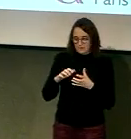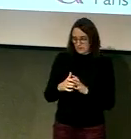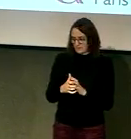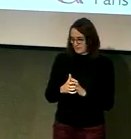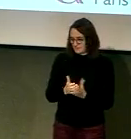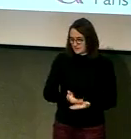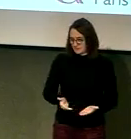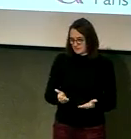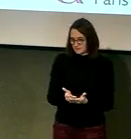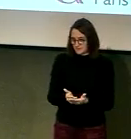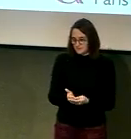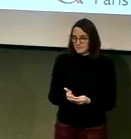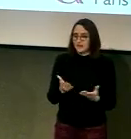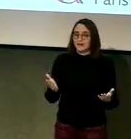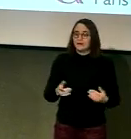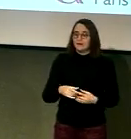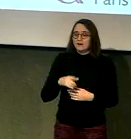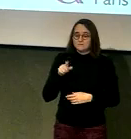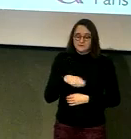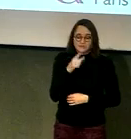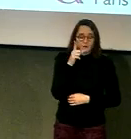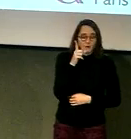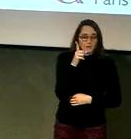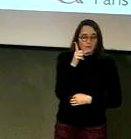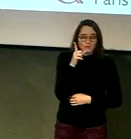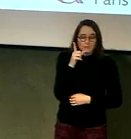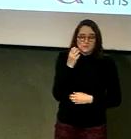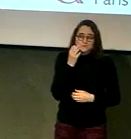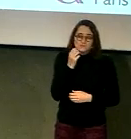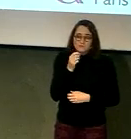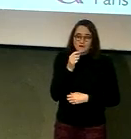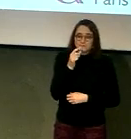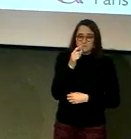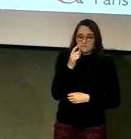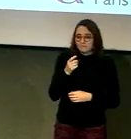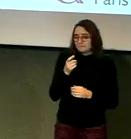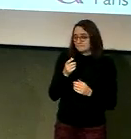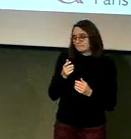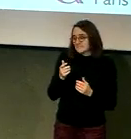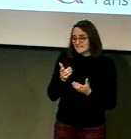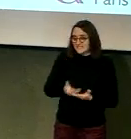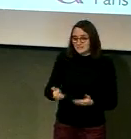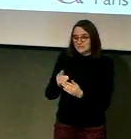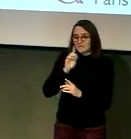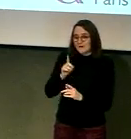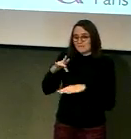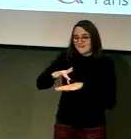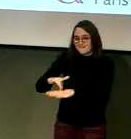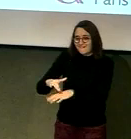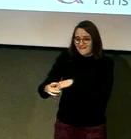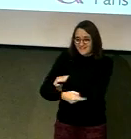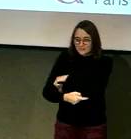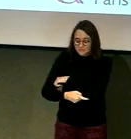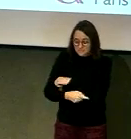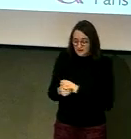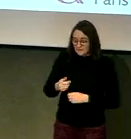souvent, il y a autant de pères que d'enfants dans une fratrie de ces femmes, parce qu'elles ont souvent une vie